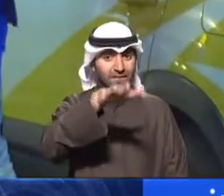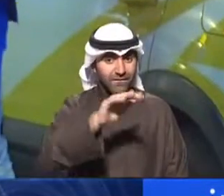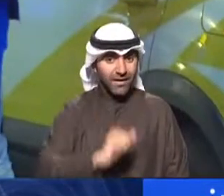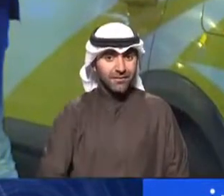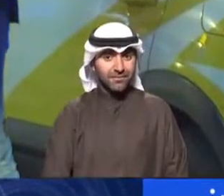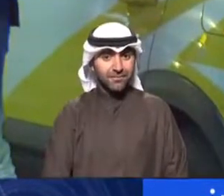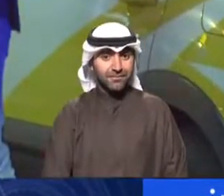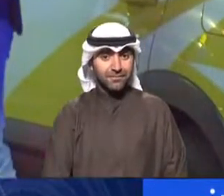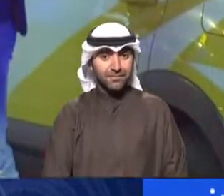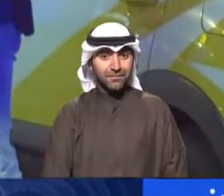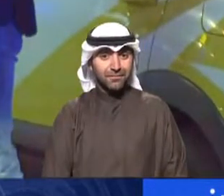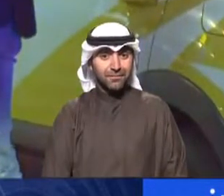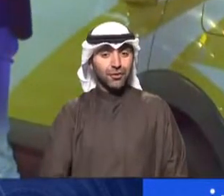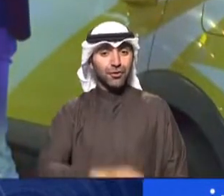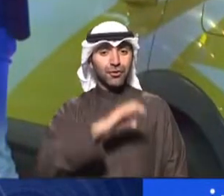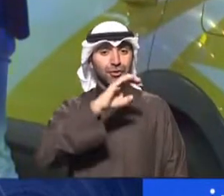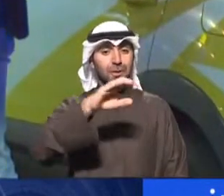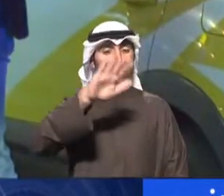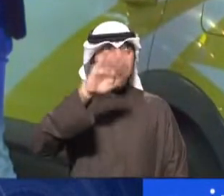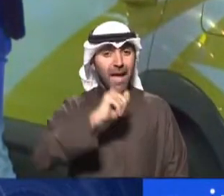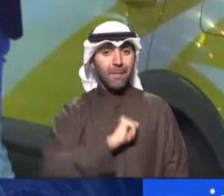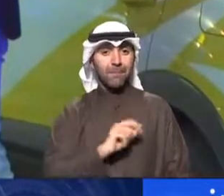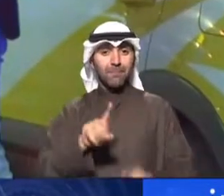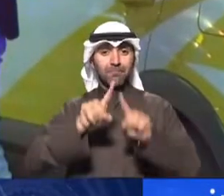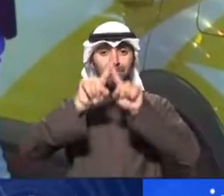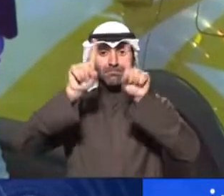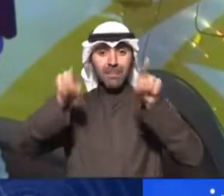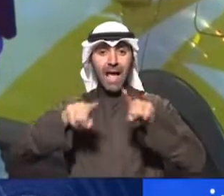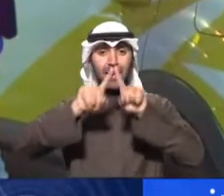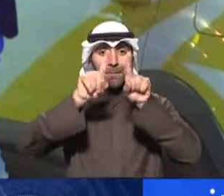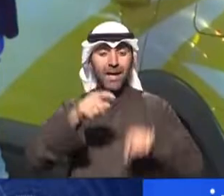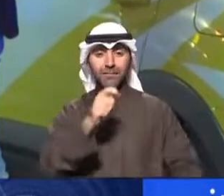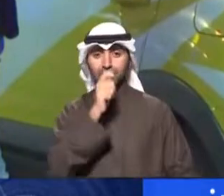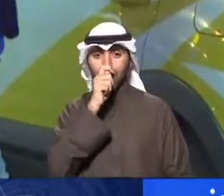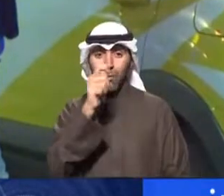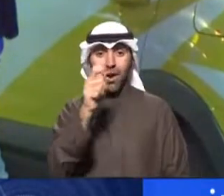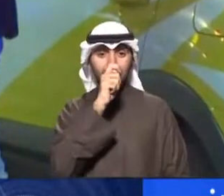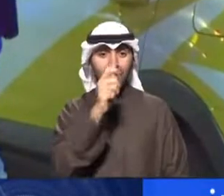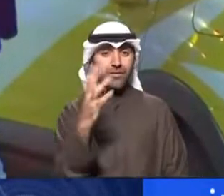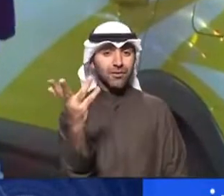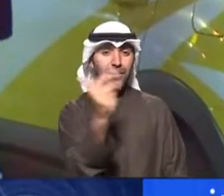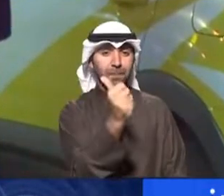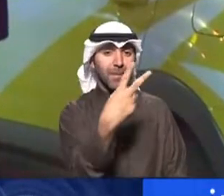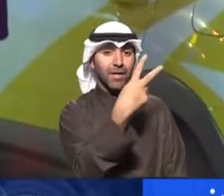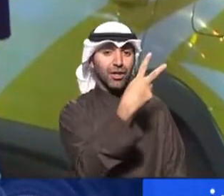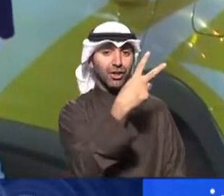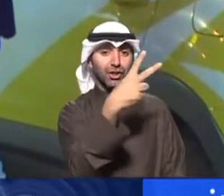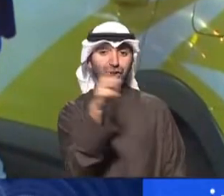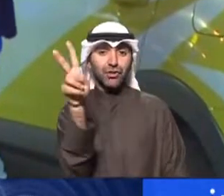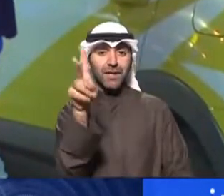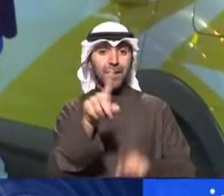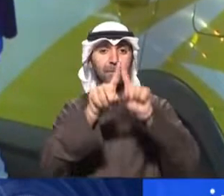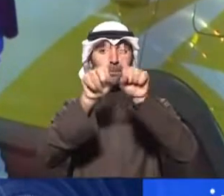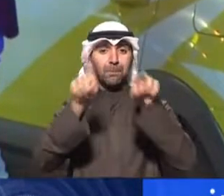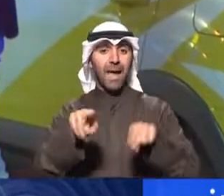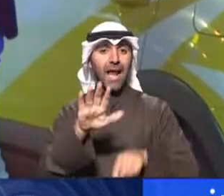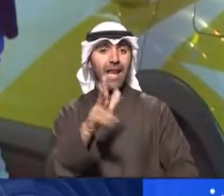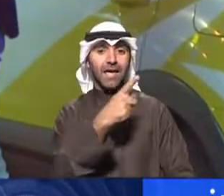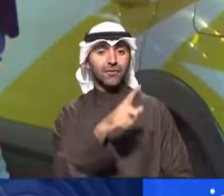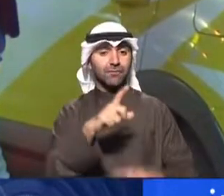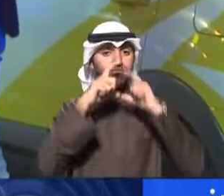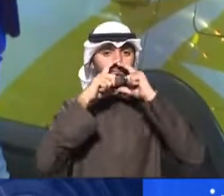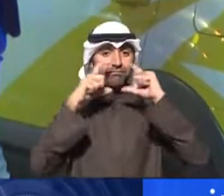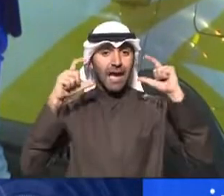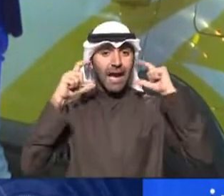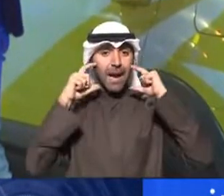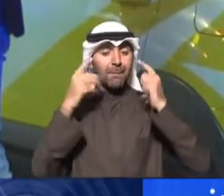يهدد صحة سلامة الجمهور وعدم التزام بالاشتراطات الصحية. ما هي يعني الكلمة التي توجهونها إلى أصحاب